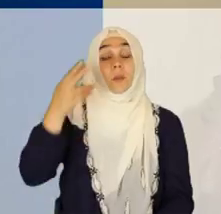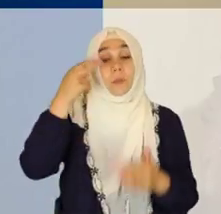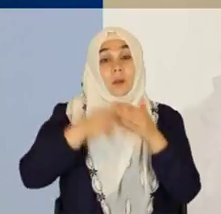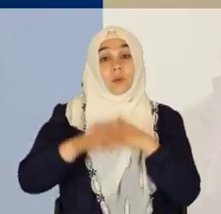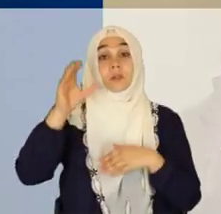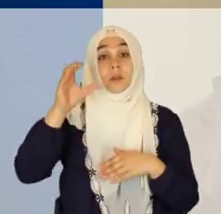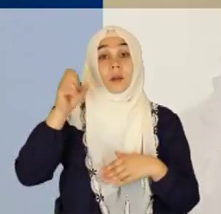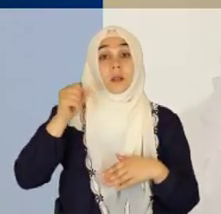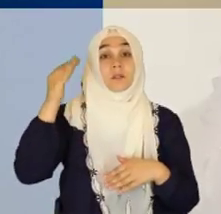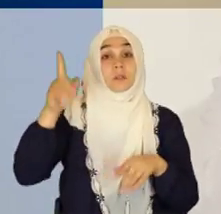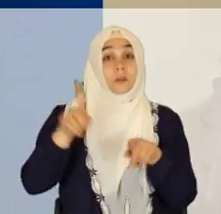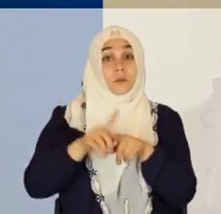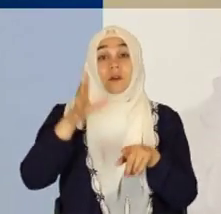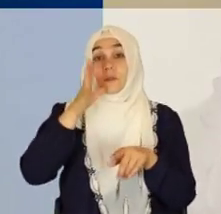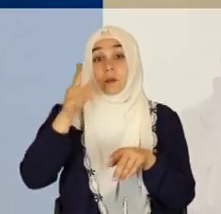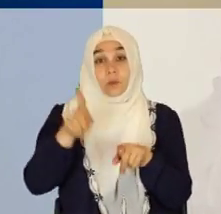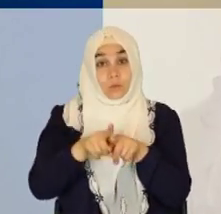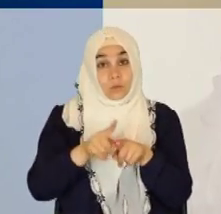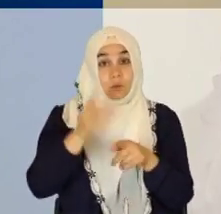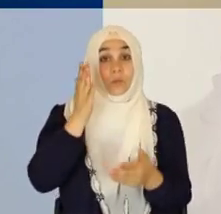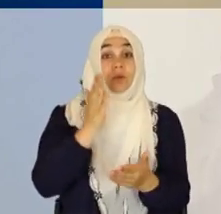alayhisolatu vasallamning vaqtlarida ham bo'lgan.